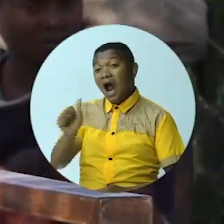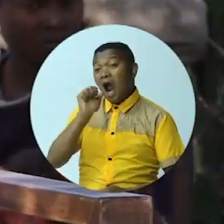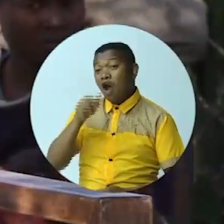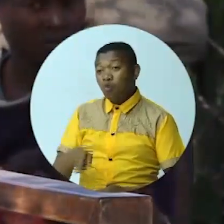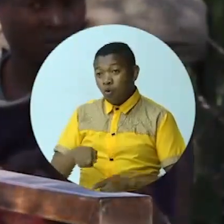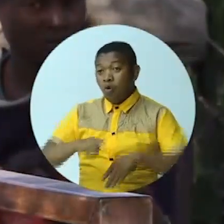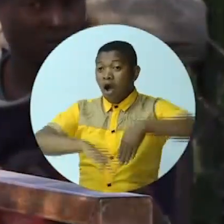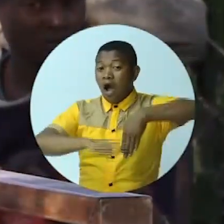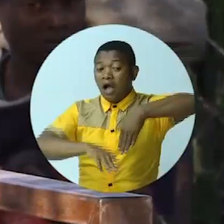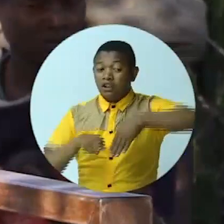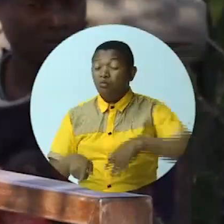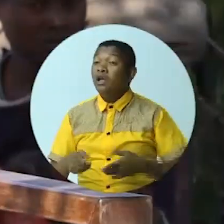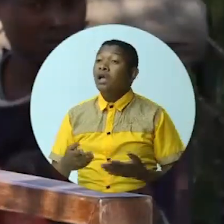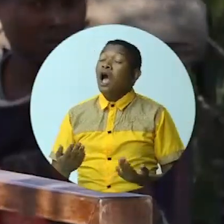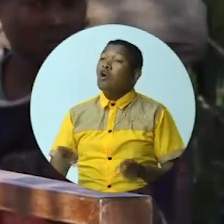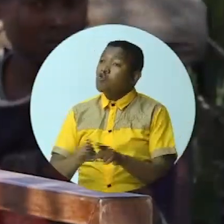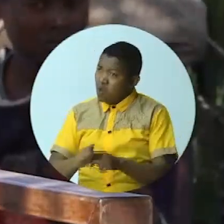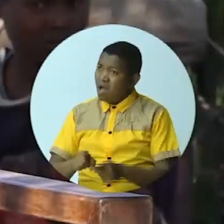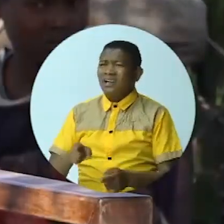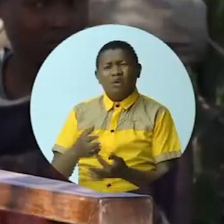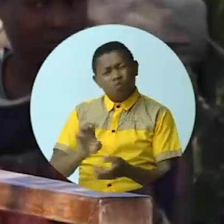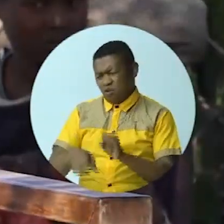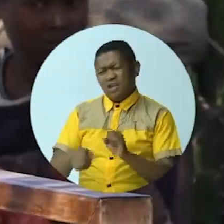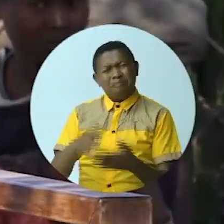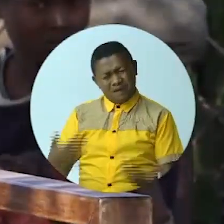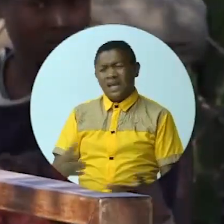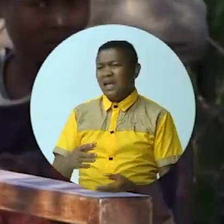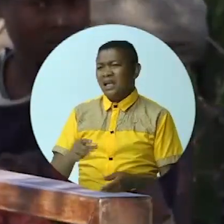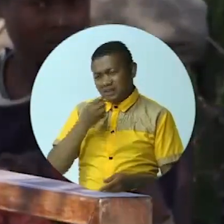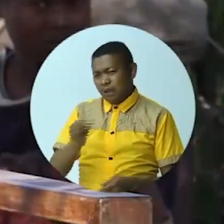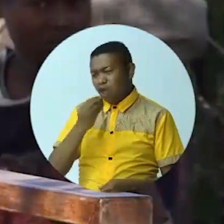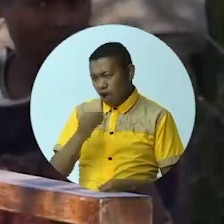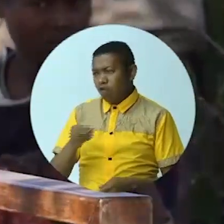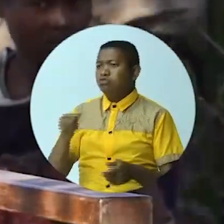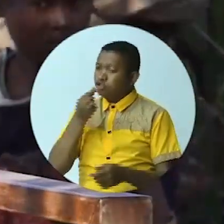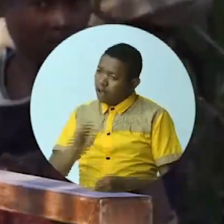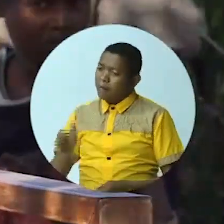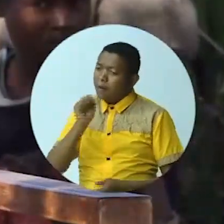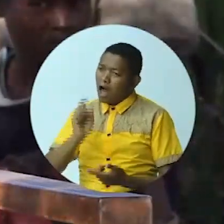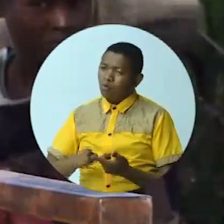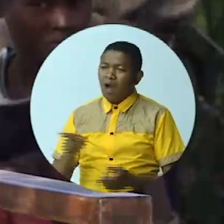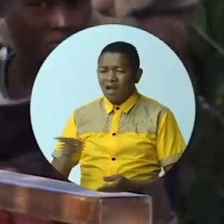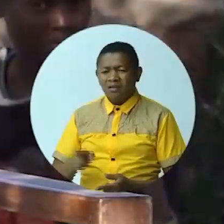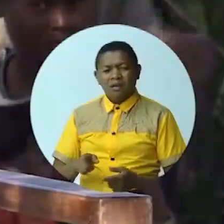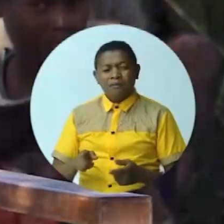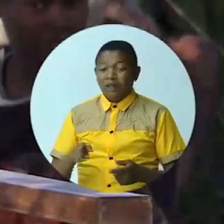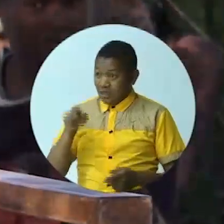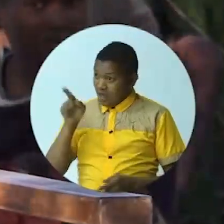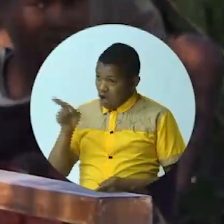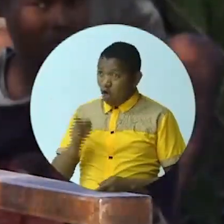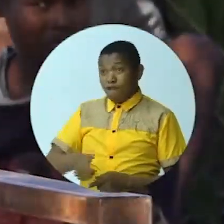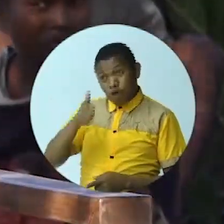tsy fanjarin-tsakafo io tenia mino fa mafantatra tsara ny zava-misy aty an-toerana araka ny